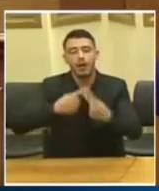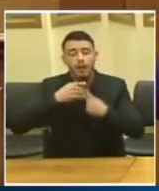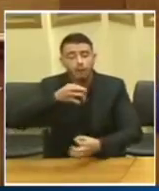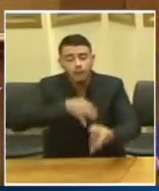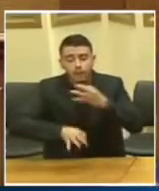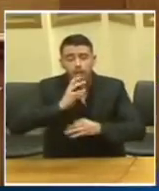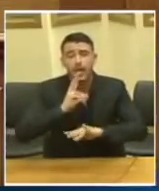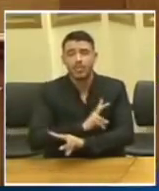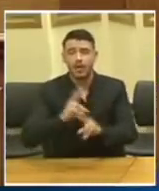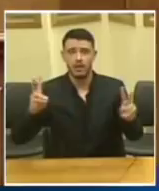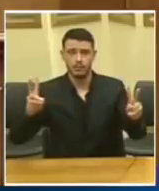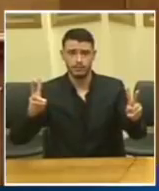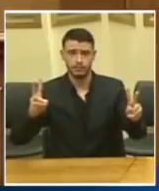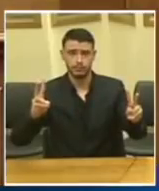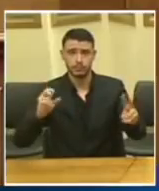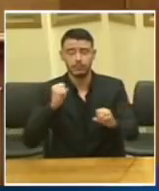Εγώ, κυρίες και κύριοι συνάδελφοι,